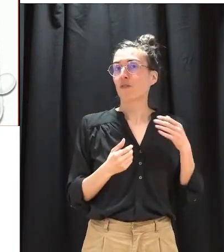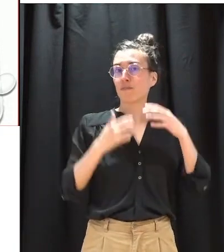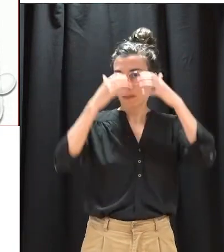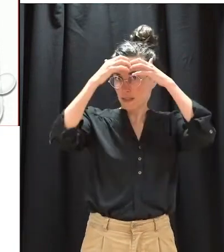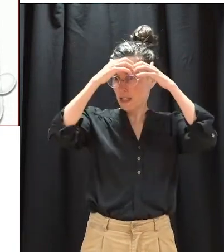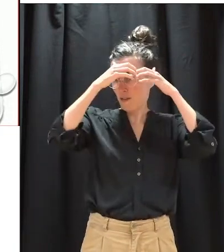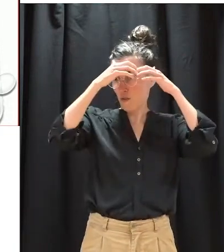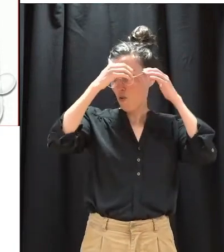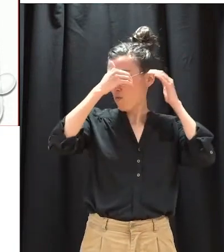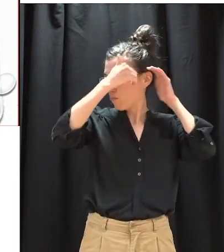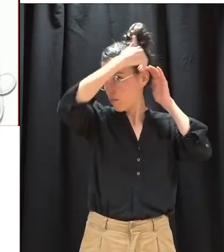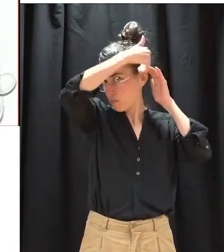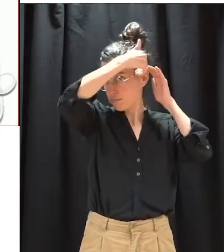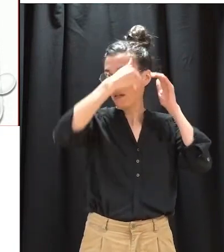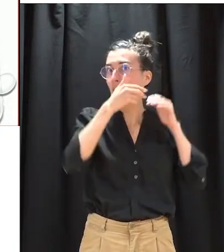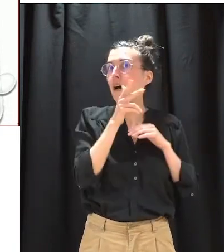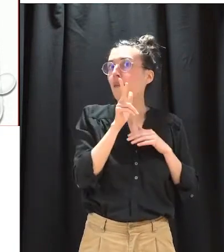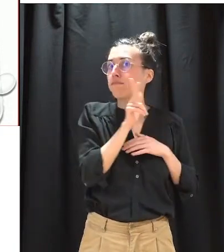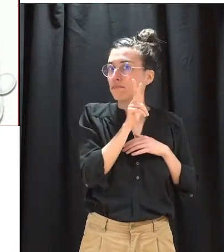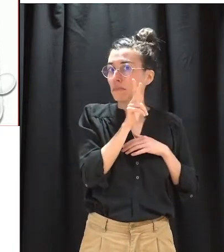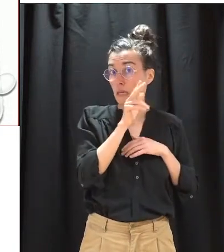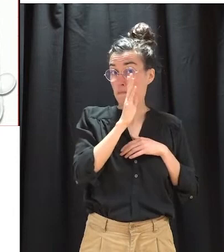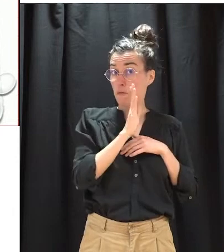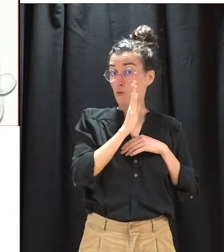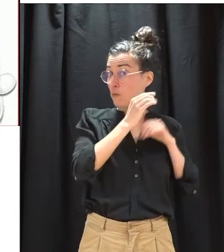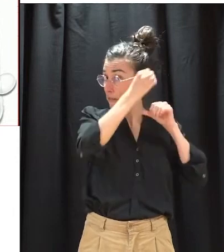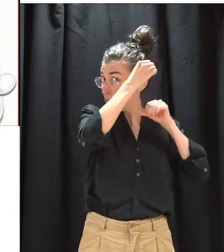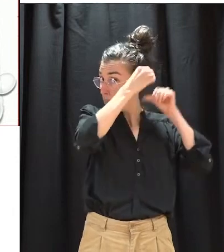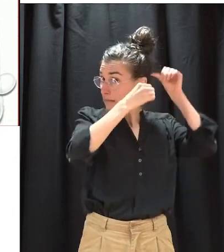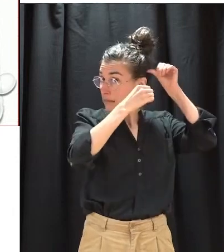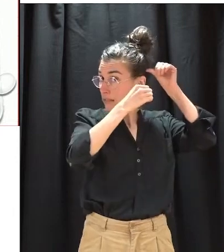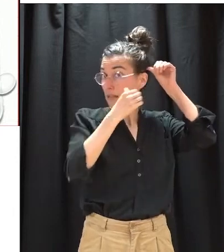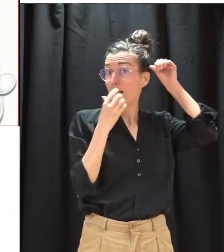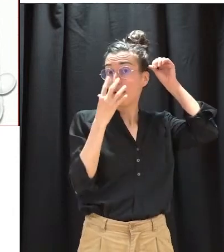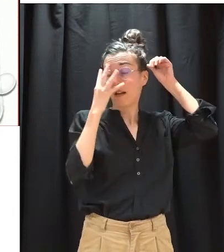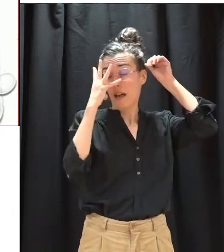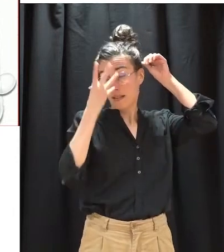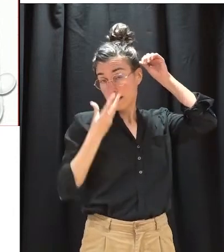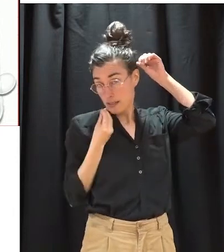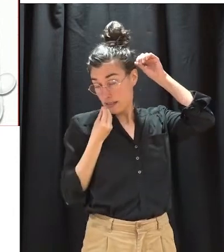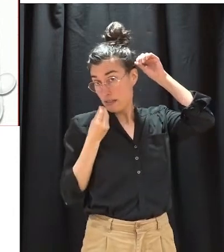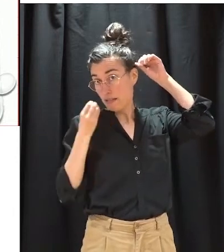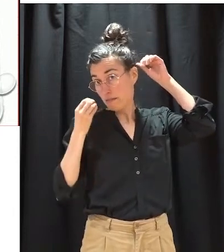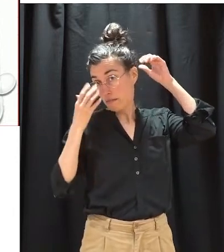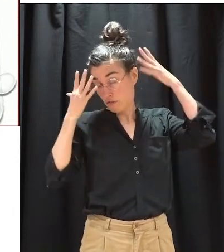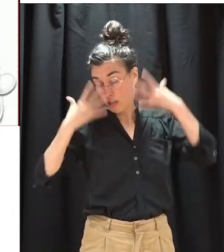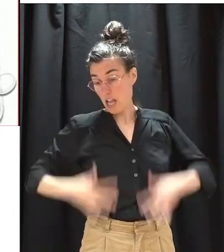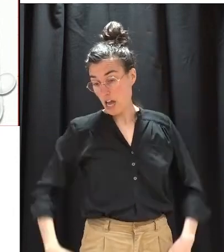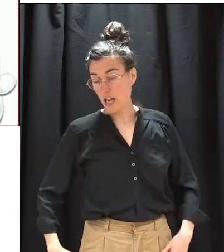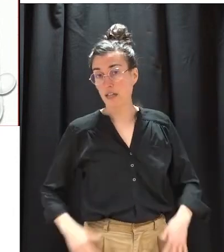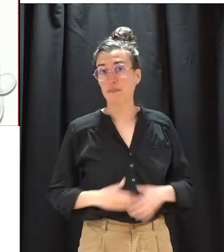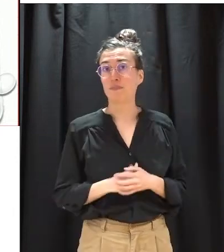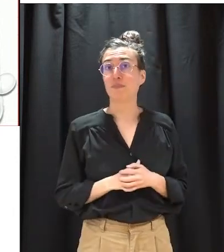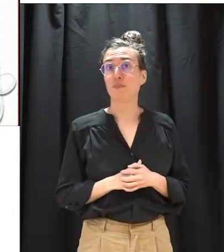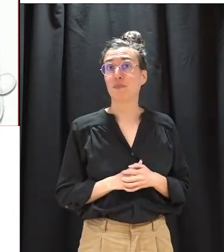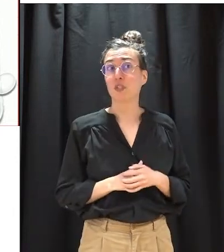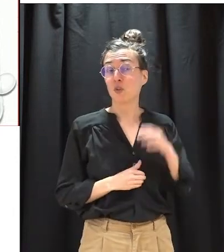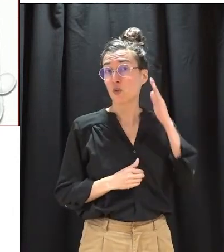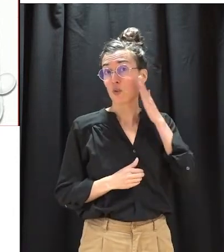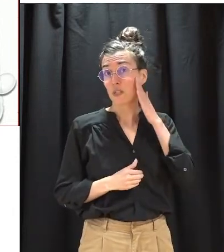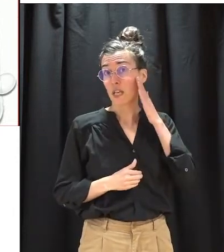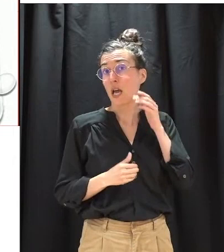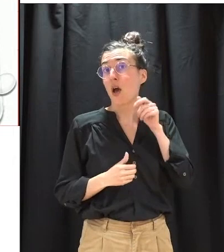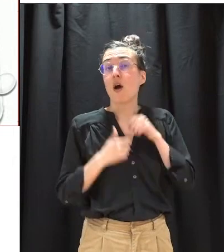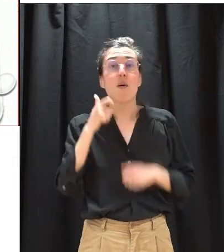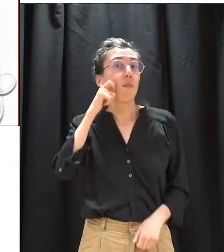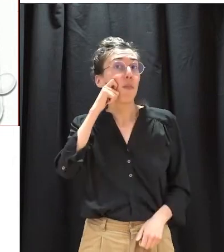une intervention chirurgicale sous anesthésie générale. Ça va être un petit récepteur qu'on va placer sous la peau derrière l'oreille